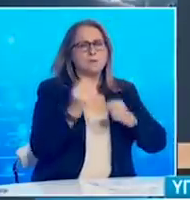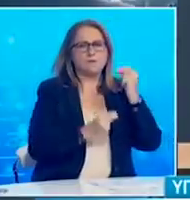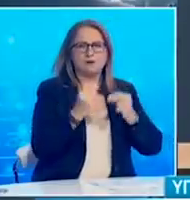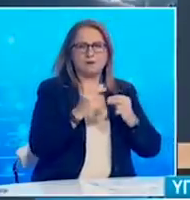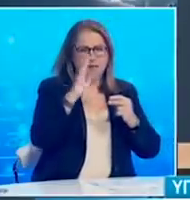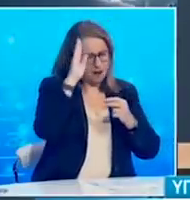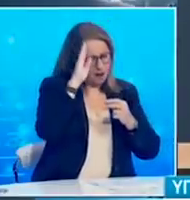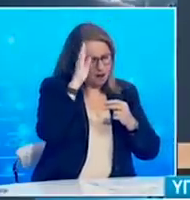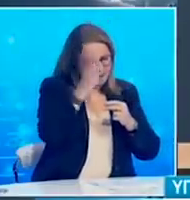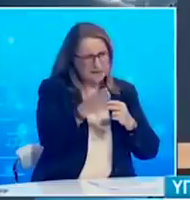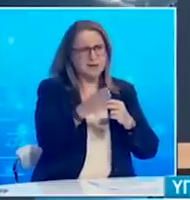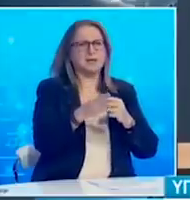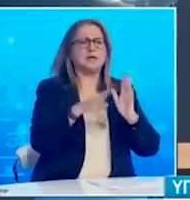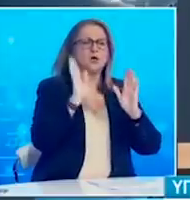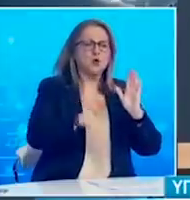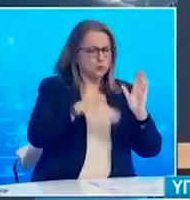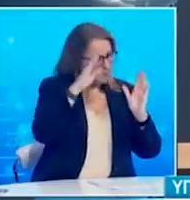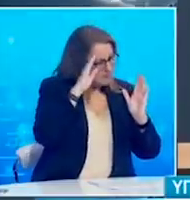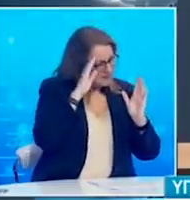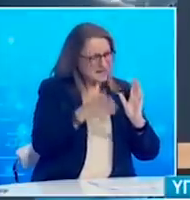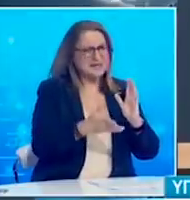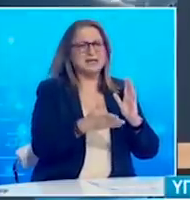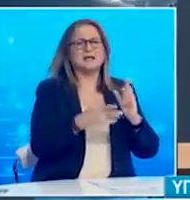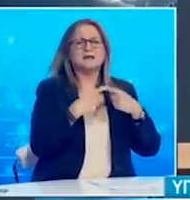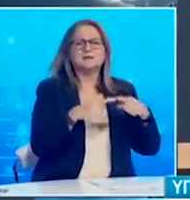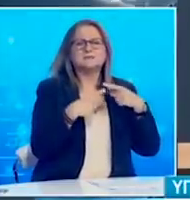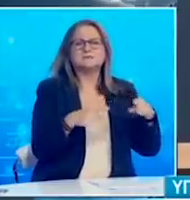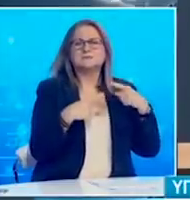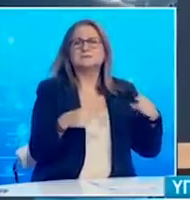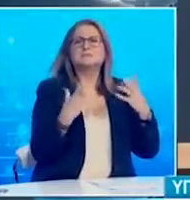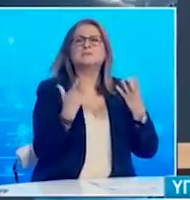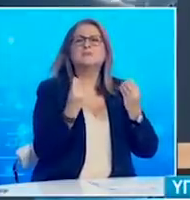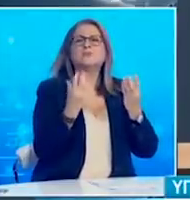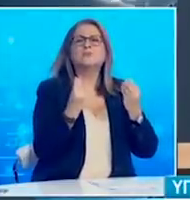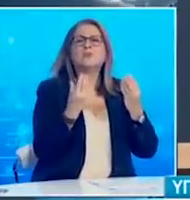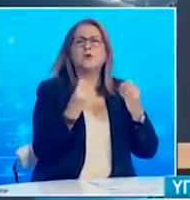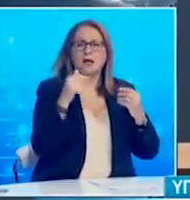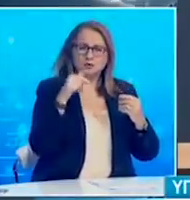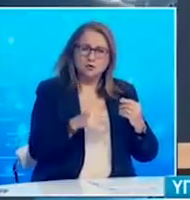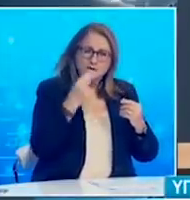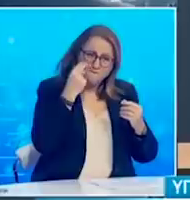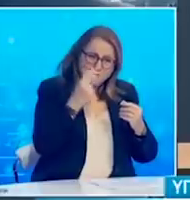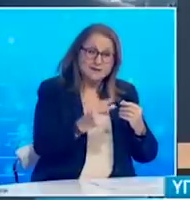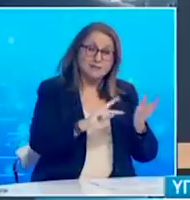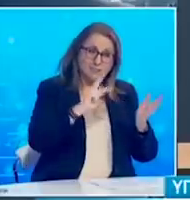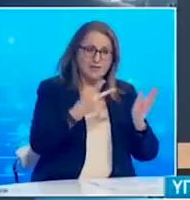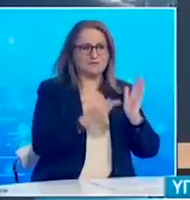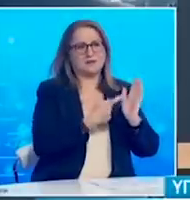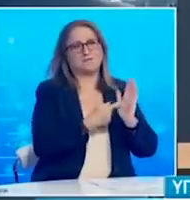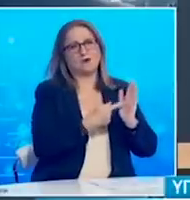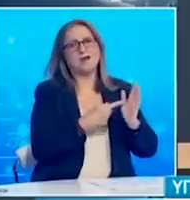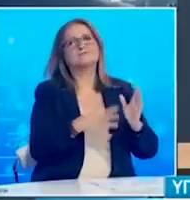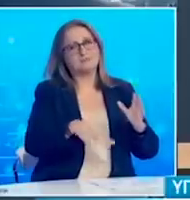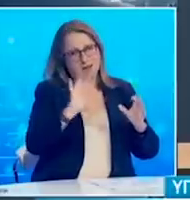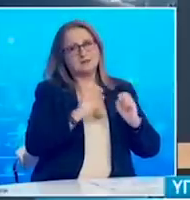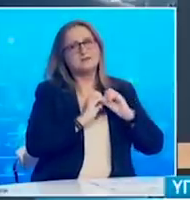Ηνωμένες Πολιτείες, από τη Λατινική Αμερική. Η ανθρωπότητα βρίσκεται μπροστά σε ένα δεύτερο κύμα της πανδημίας. Χώρες που τα είχαν πάει καλά στην πρώτη φάση